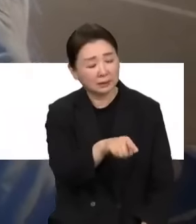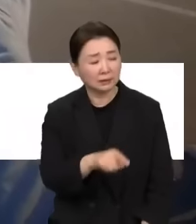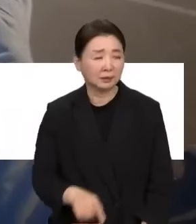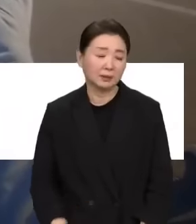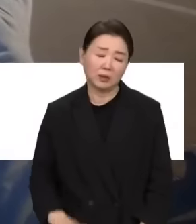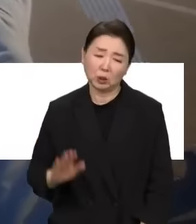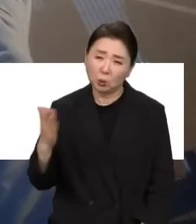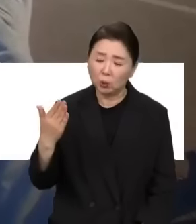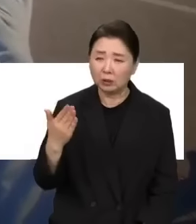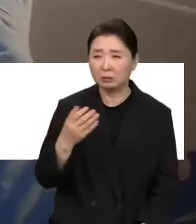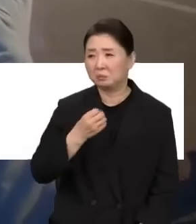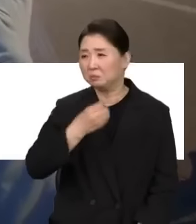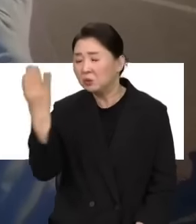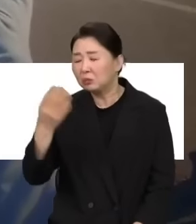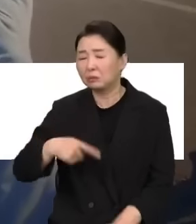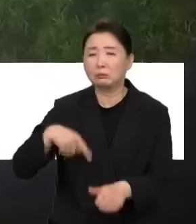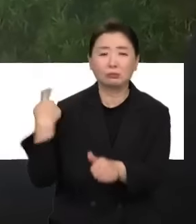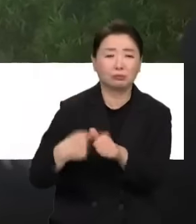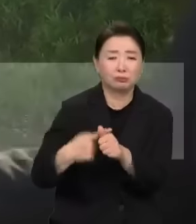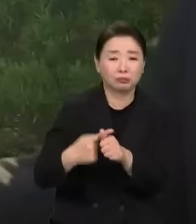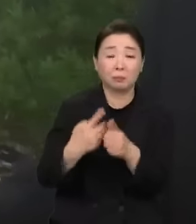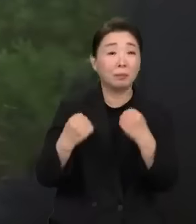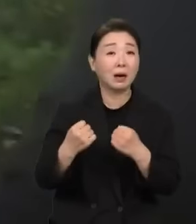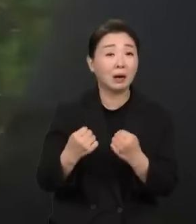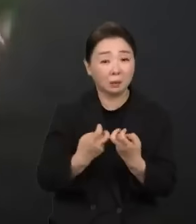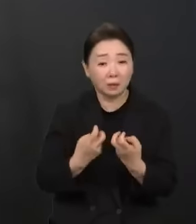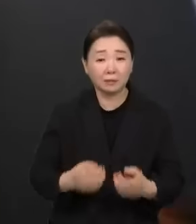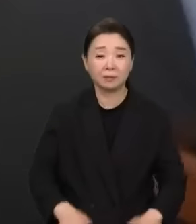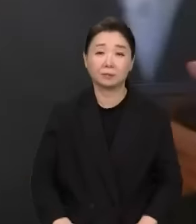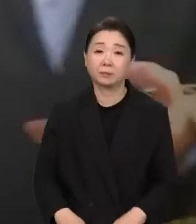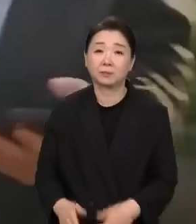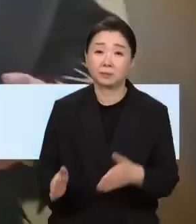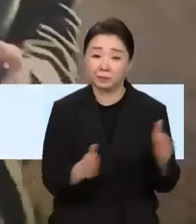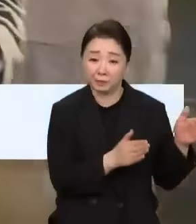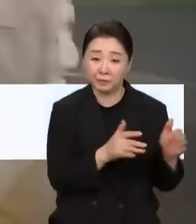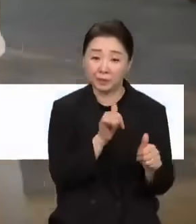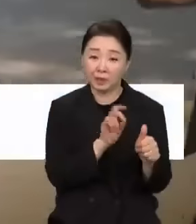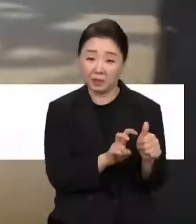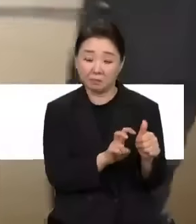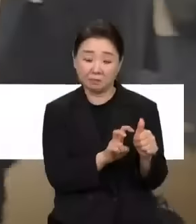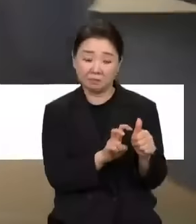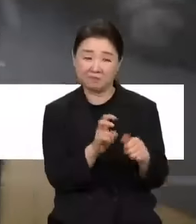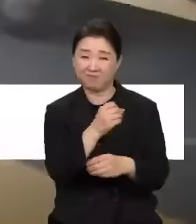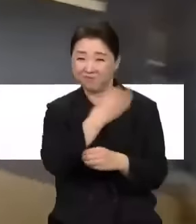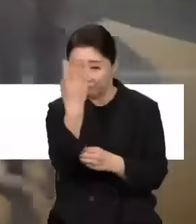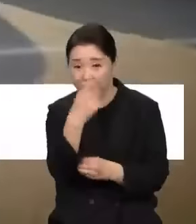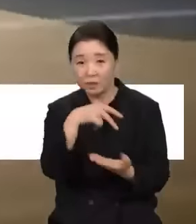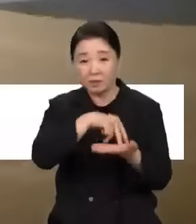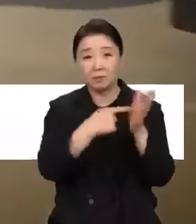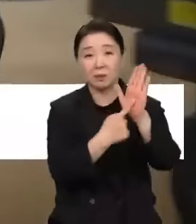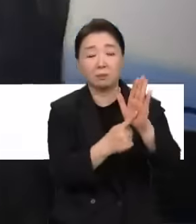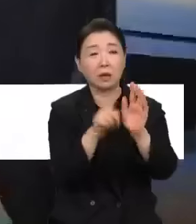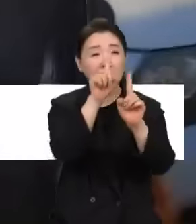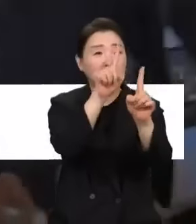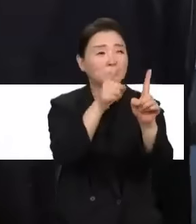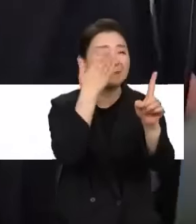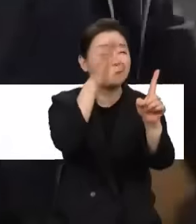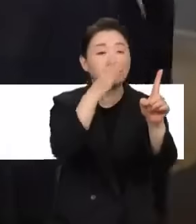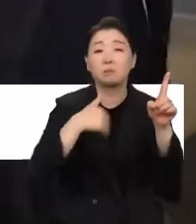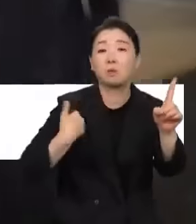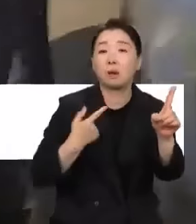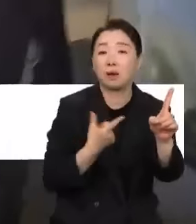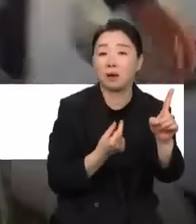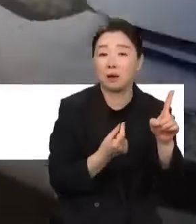요새 갈수록 매스컴이 너무 두드리네. 하지만 임 전 사단장은 언론에 보내는 입장문에서 이 씨를 알지 못할 뿐만